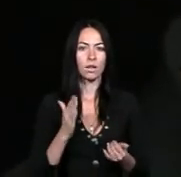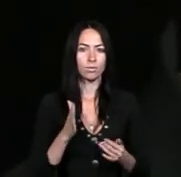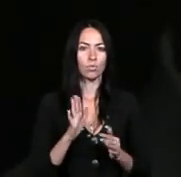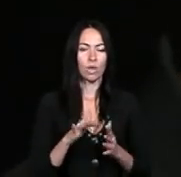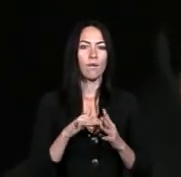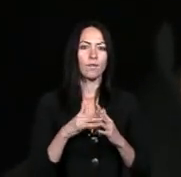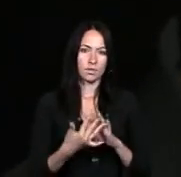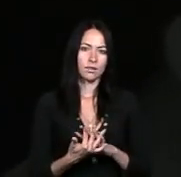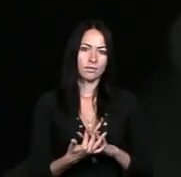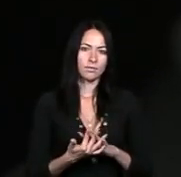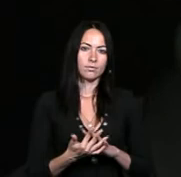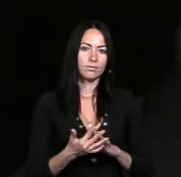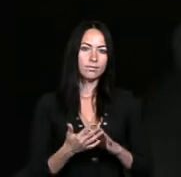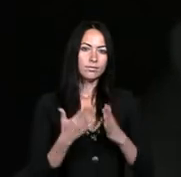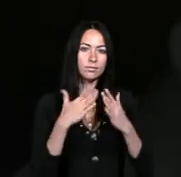селищі